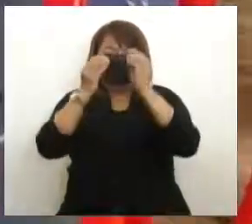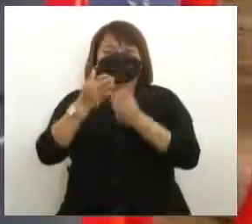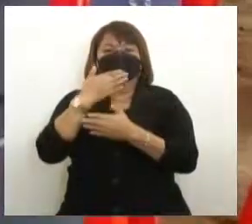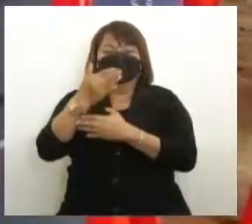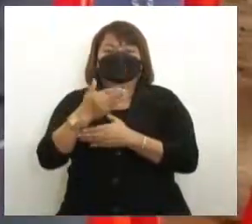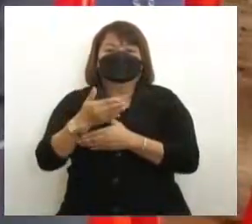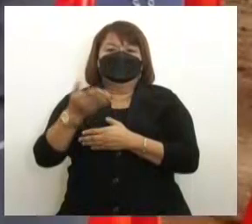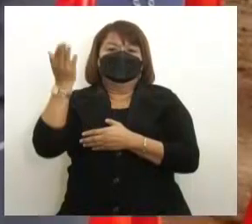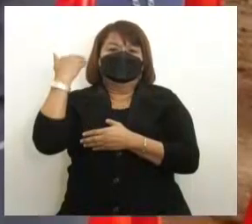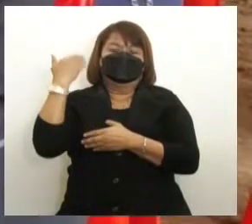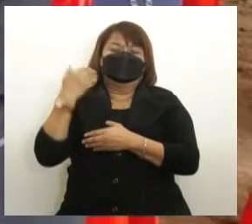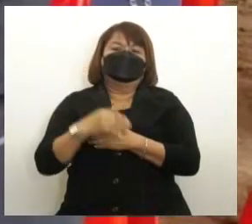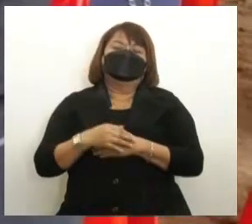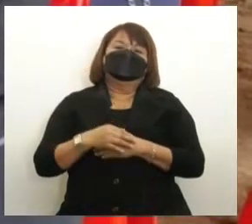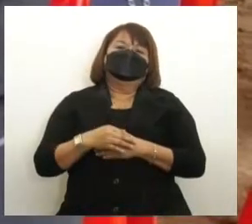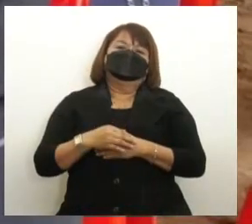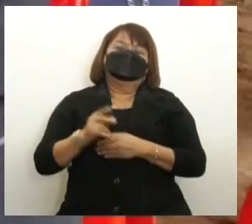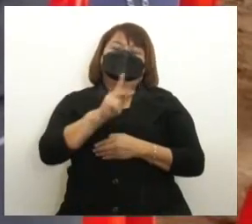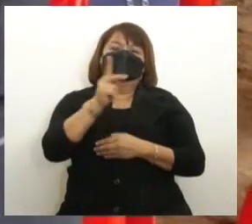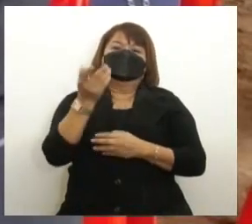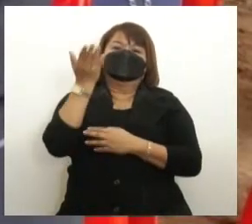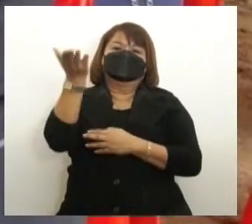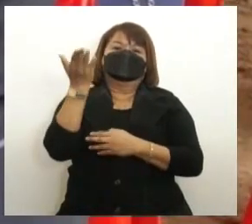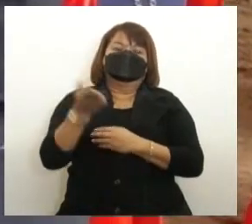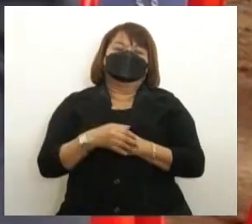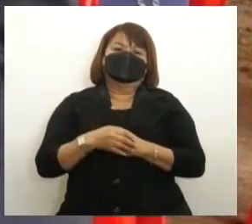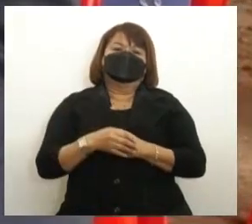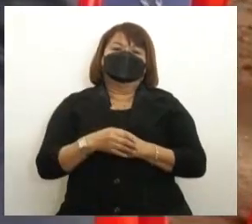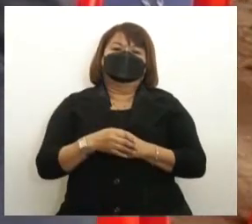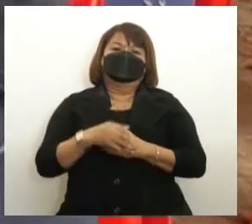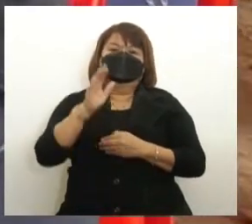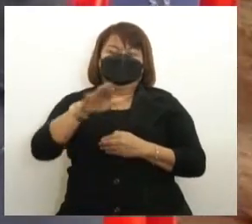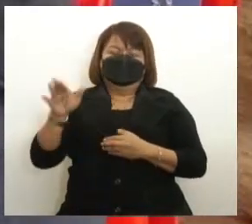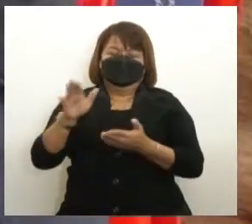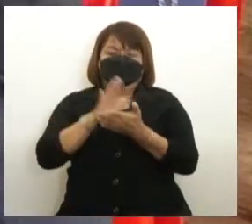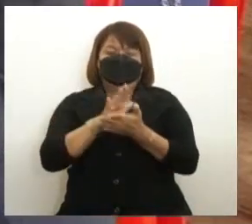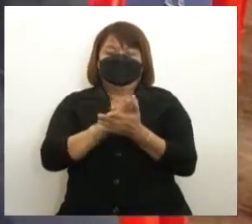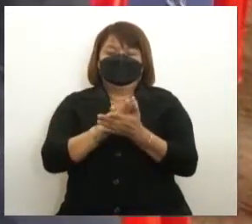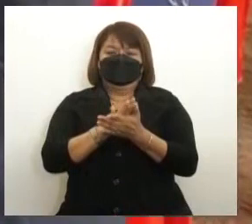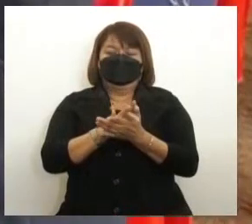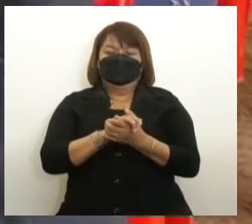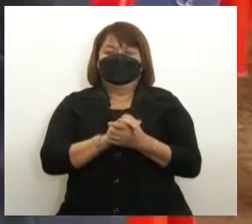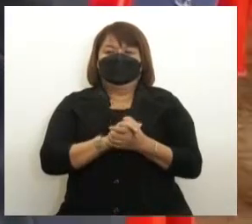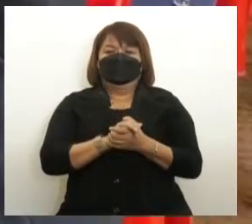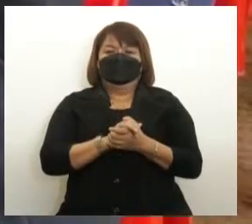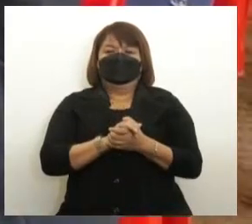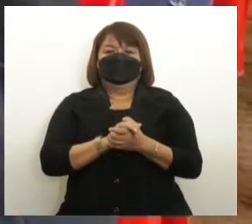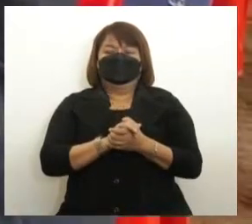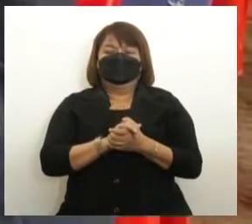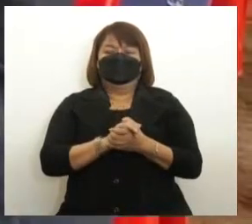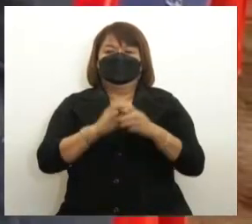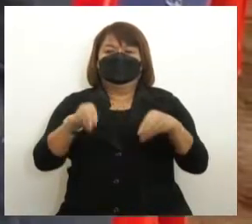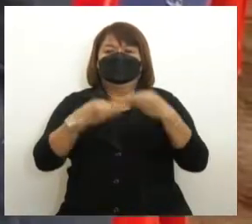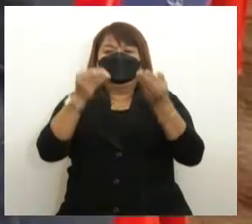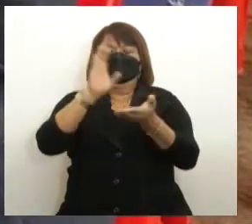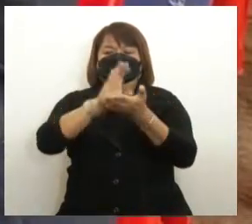ที่ผ่านมาก็เคยไปขอเด็กที่โรงเรียนกุดตุ้มนี่นะคะให้ทุนการศึกษา